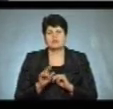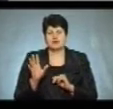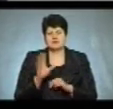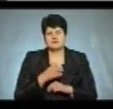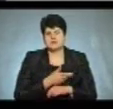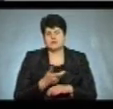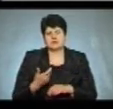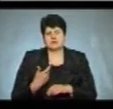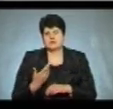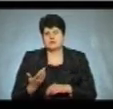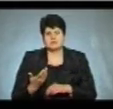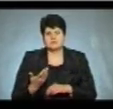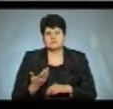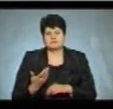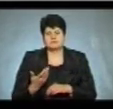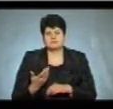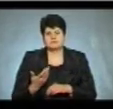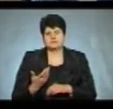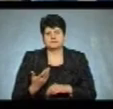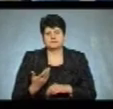нас, і так і мене виховував.